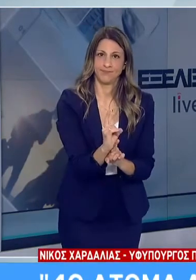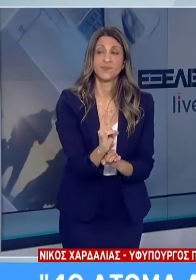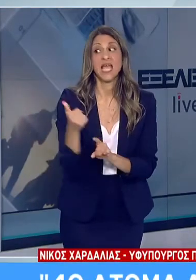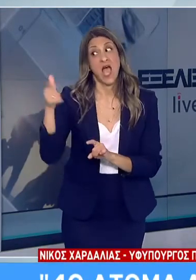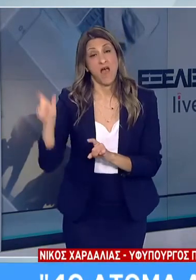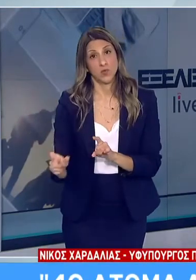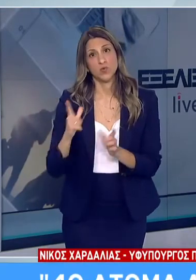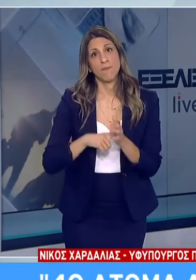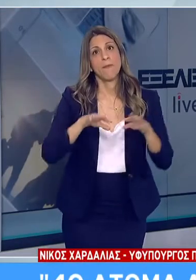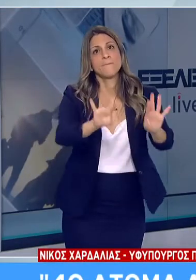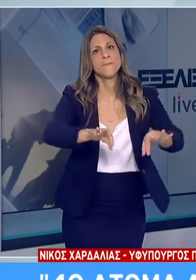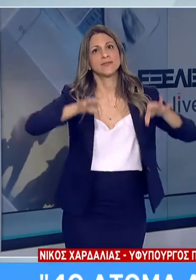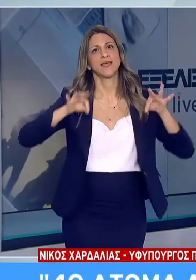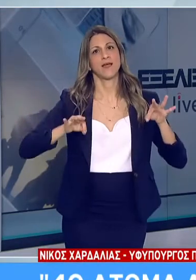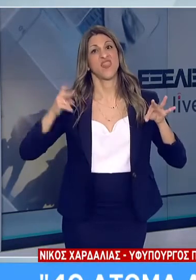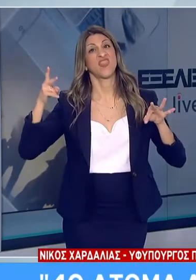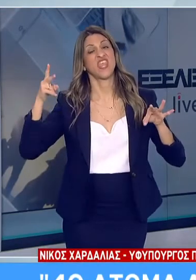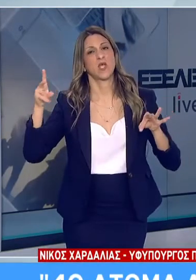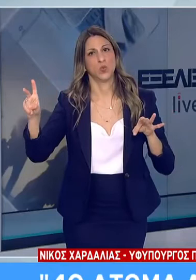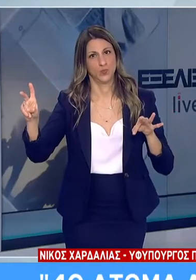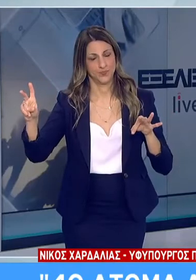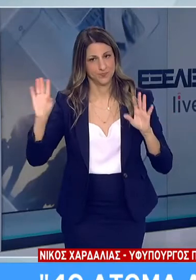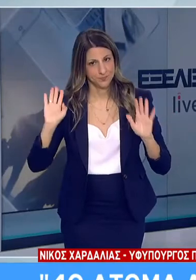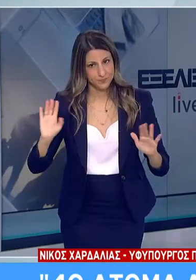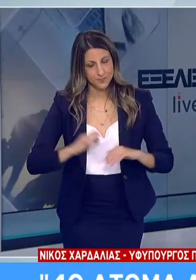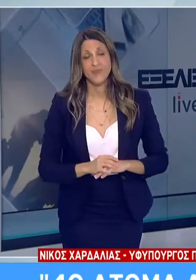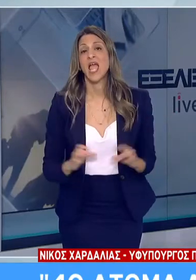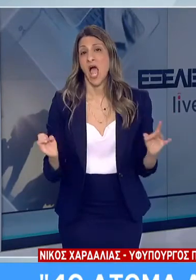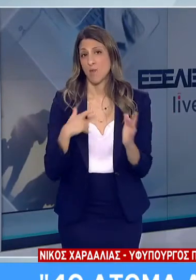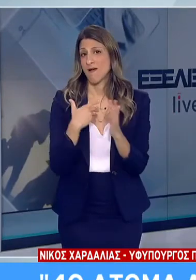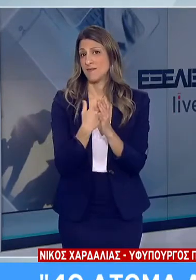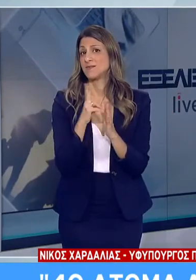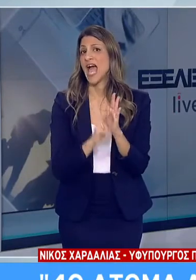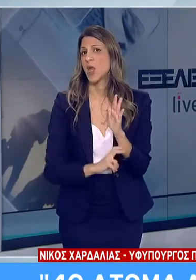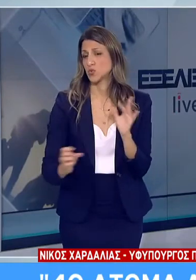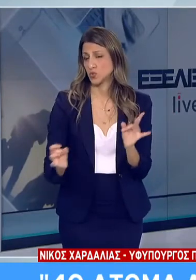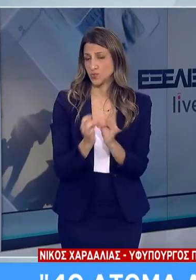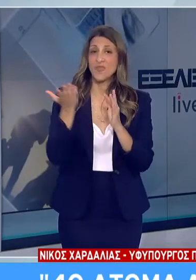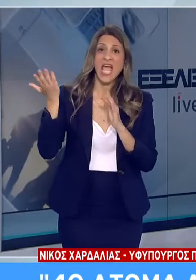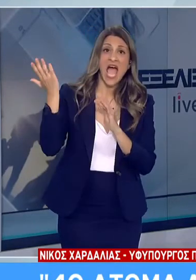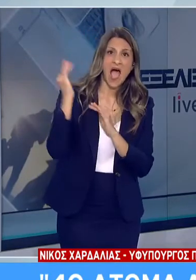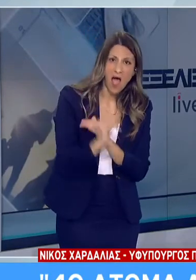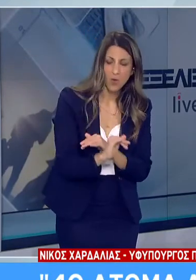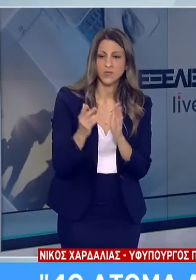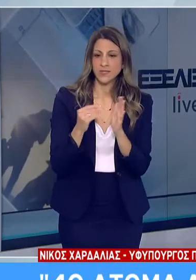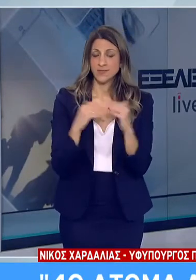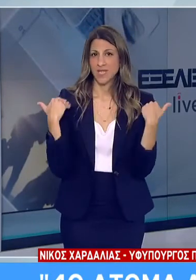πρόγραμμα το οποίο και θα επιδεικνύεται σε περίπτωση ελέγχου. Τέλος, απαγορεύεται η ομαδική άθληση με σωματική